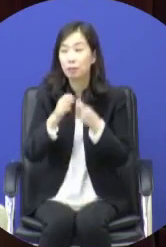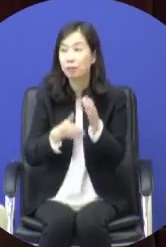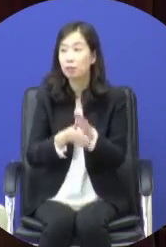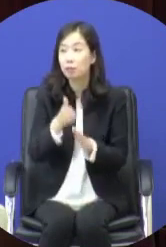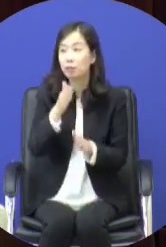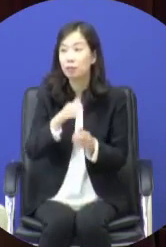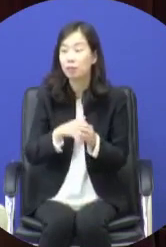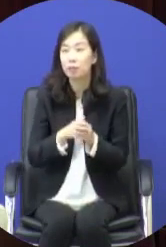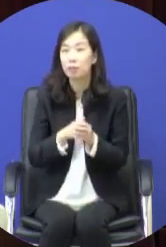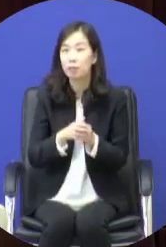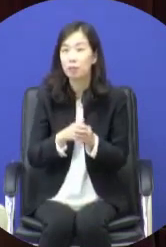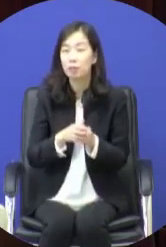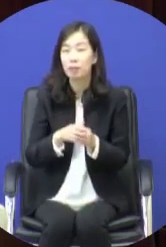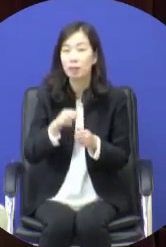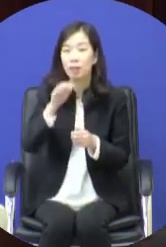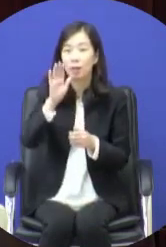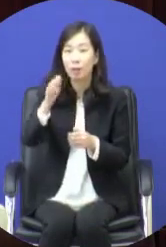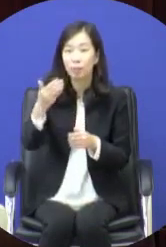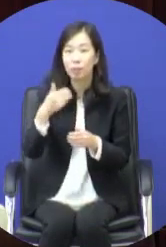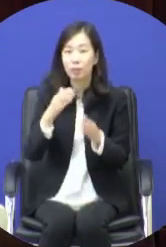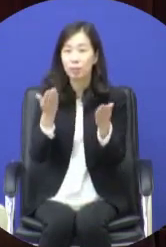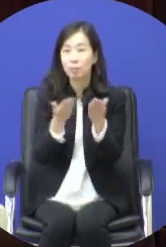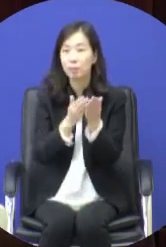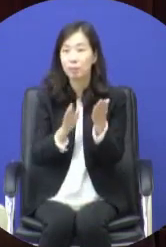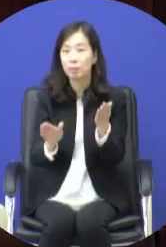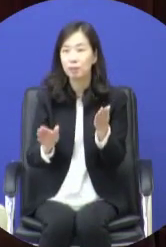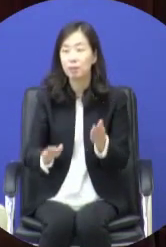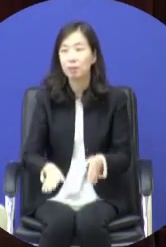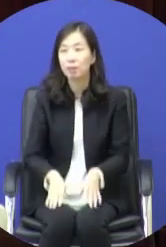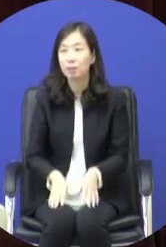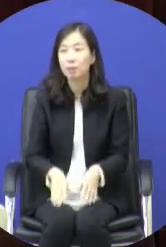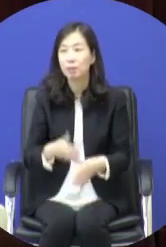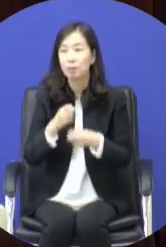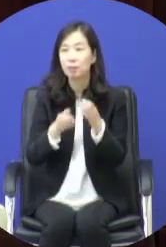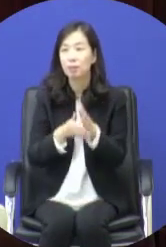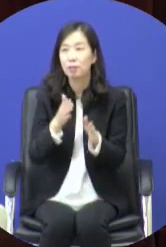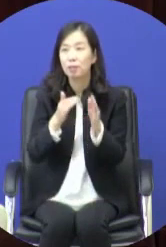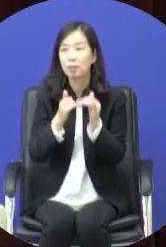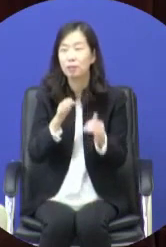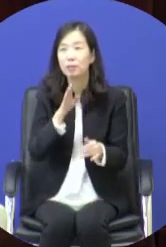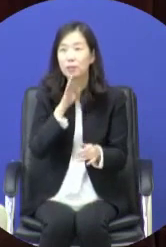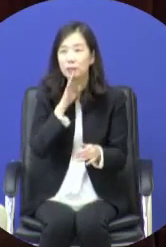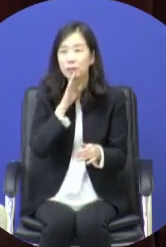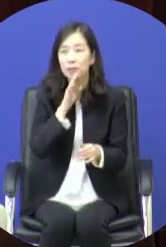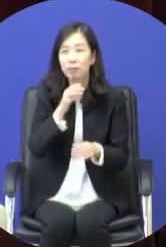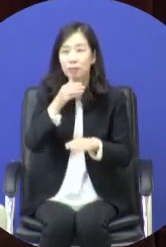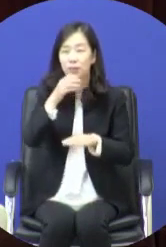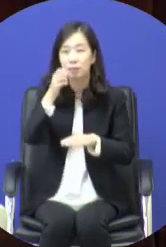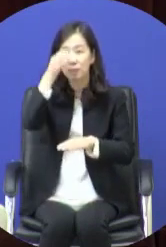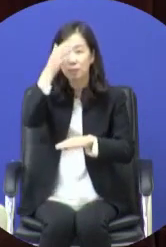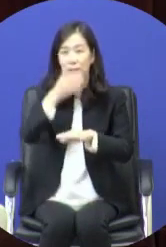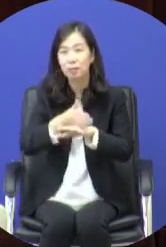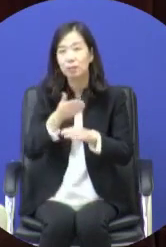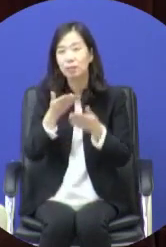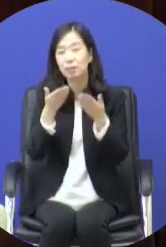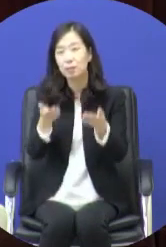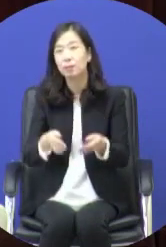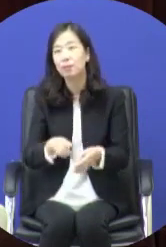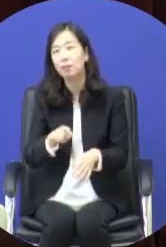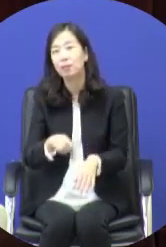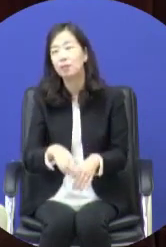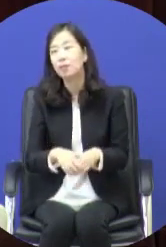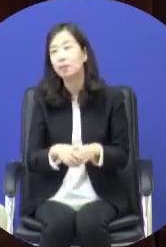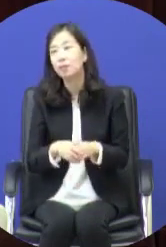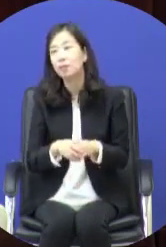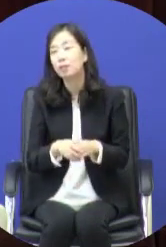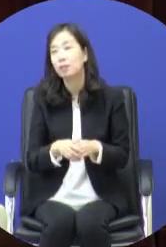안성시장은 자신의 앞뒤가 맞지 않는 해명에 대해 안성시민에게 진심으로 사과해야 합니다. 자, 그리고